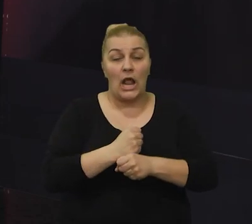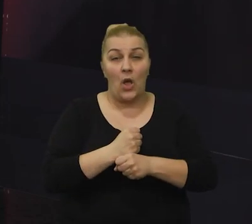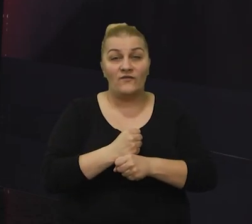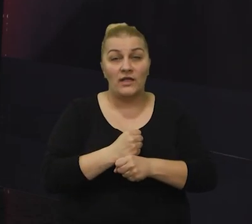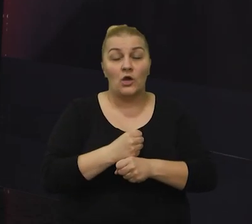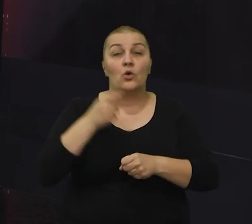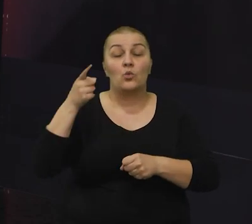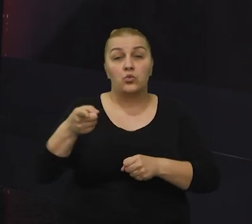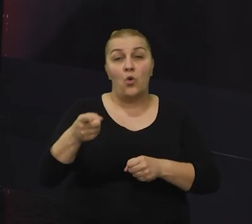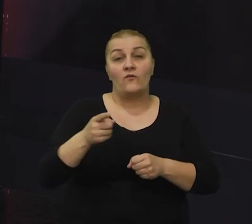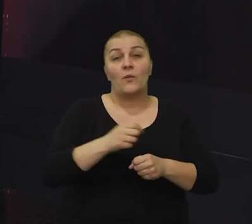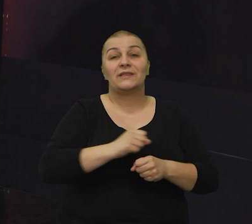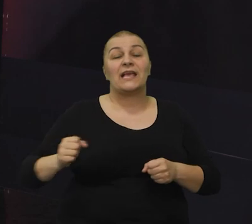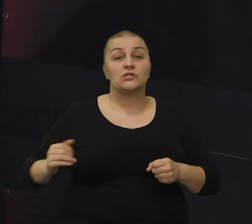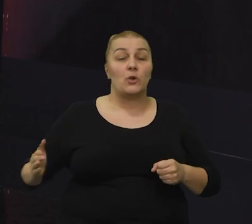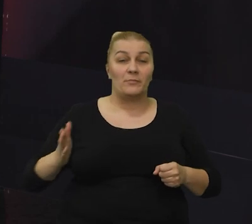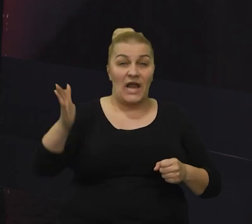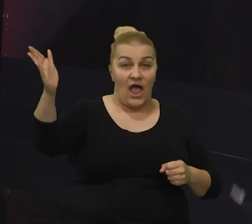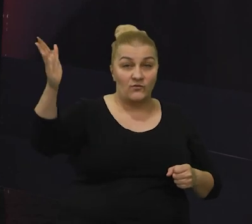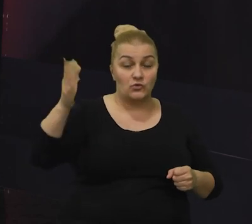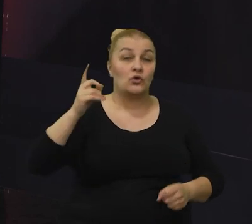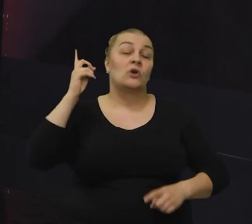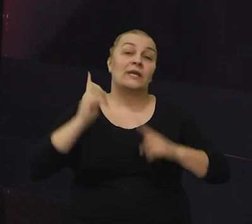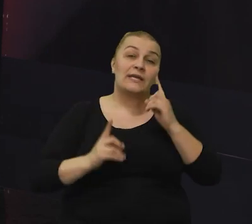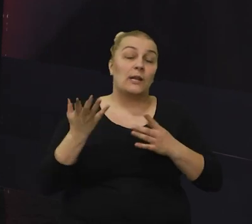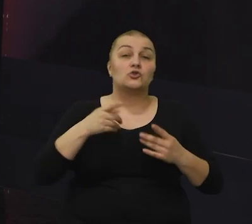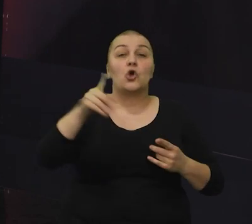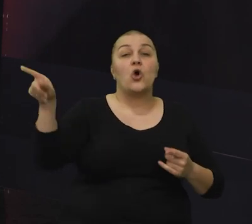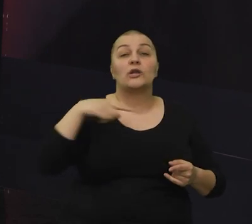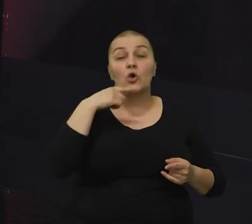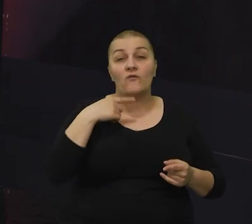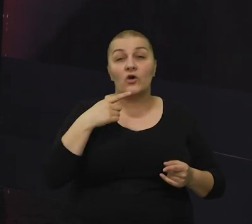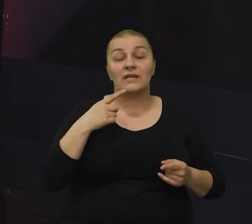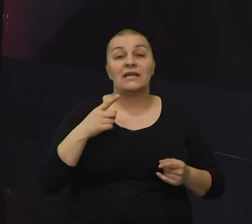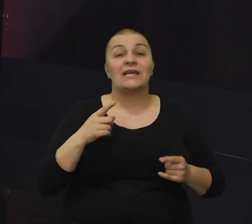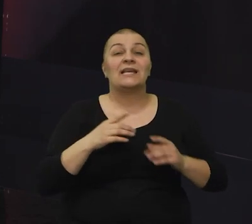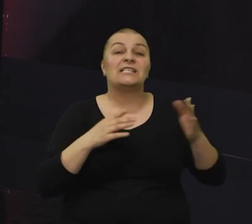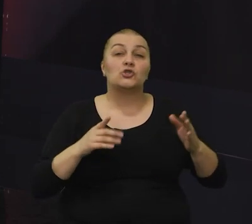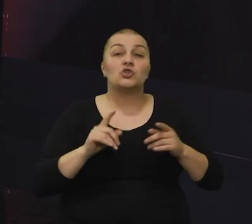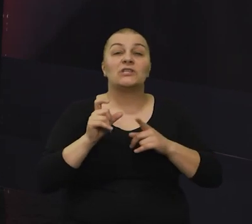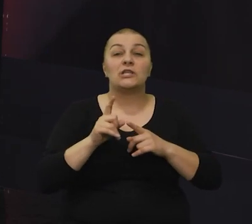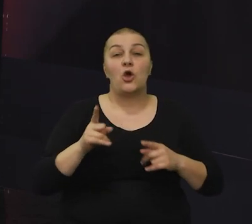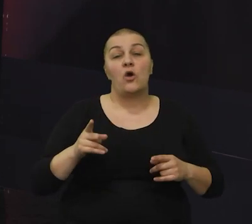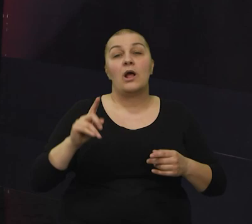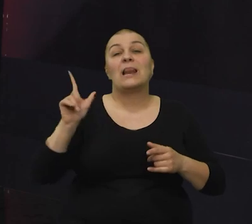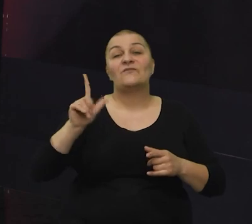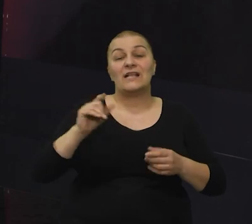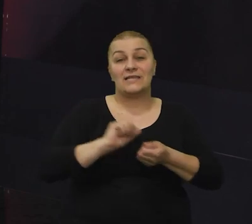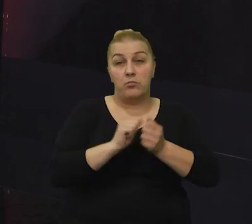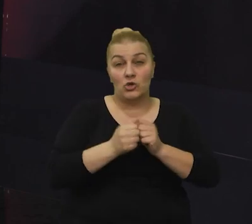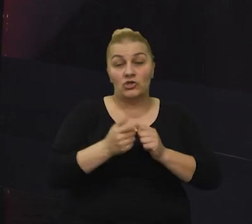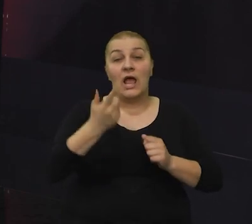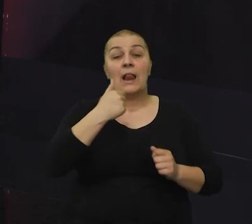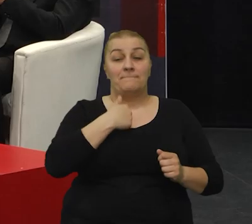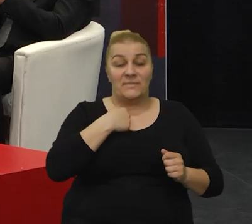napadno djelovanje u tom desnom pravcu. Ili, što oni govore, to istočni dio Livanjske bojišnice. Ali